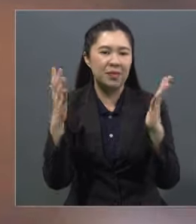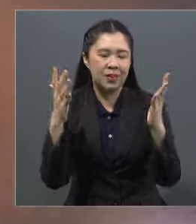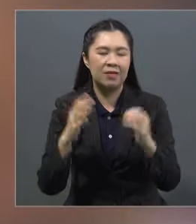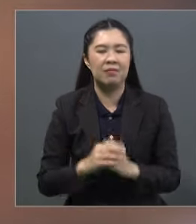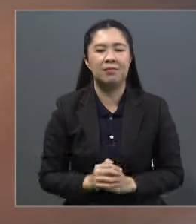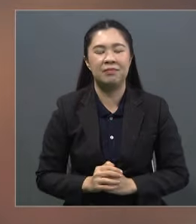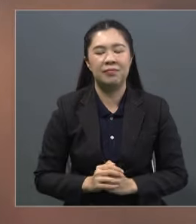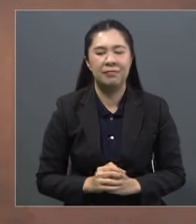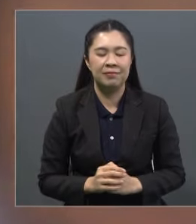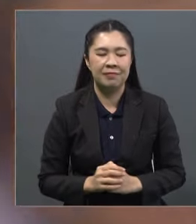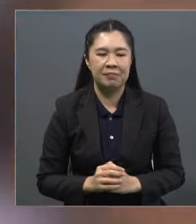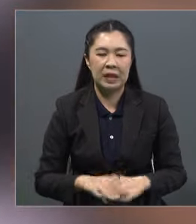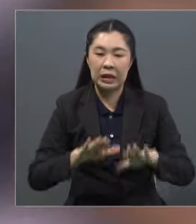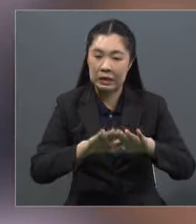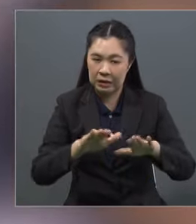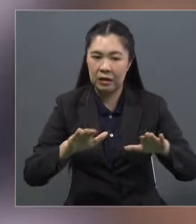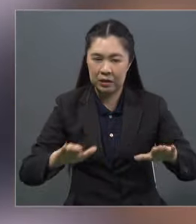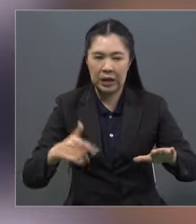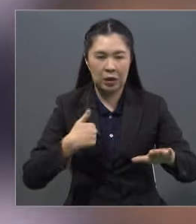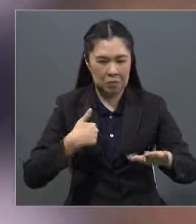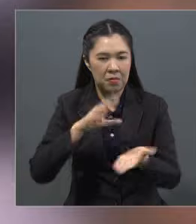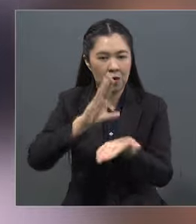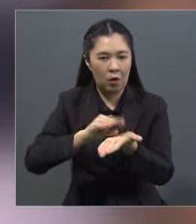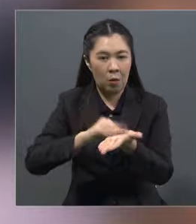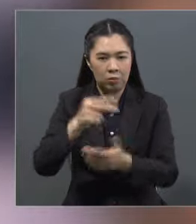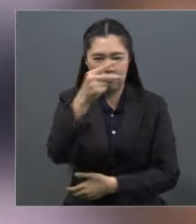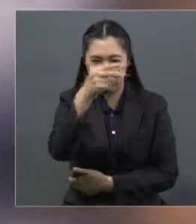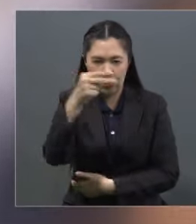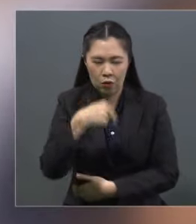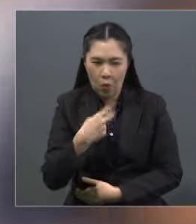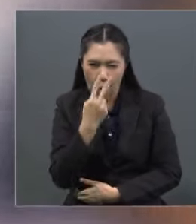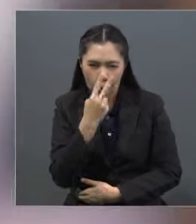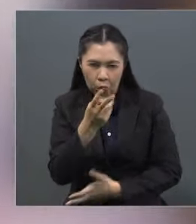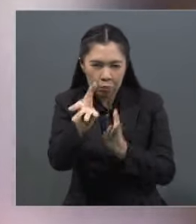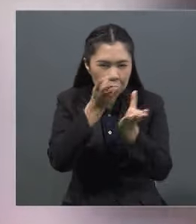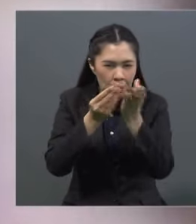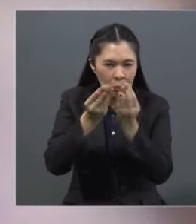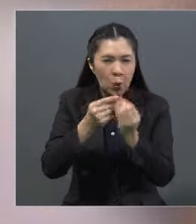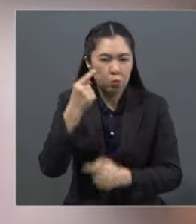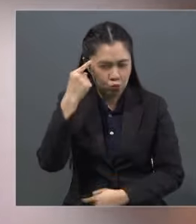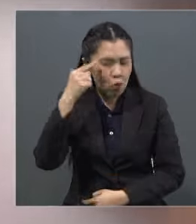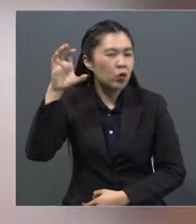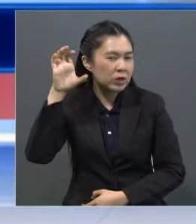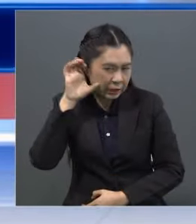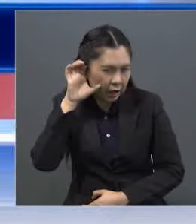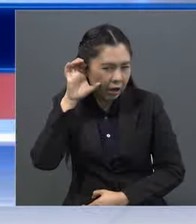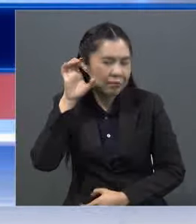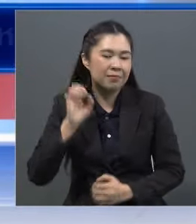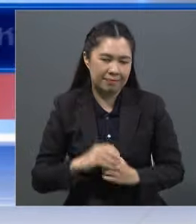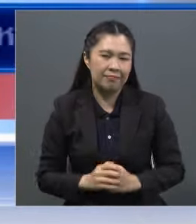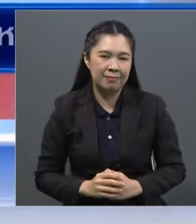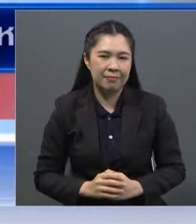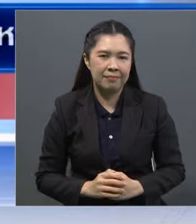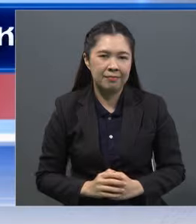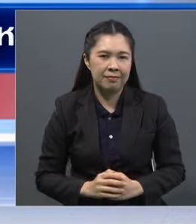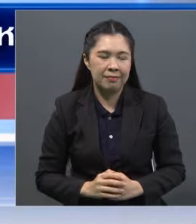นี่แหละค่ะมันทำให้เด็กๆเนี่ยนะเชื่อข้อมูลในโลกออนไลน์มากกว่าโลกแห่งความเป็นจริงค่ะเอาไปฟังเสีย